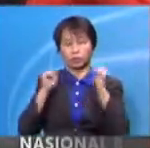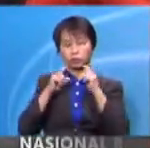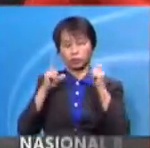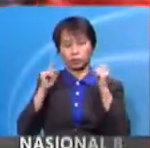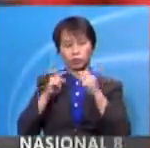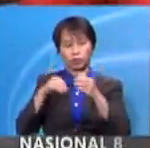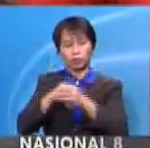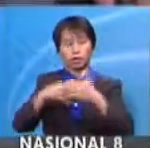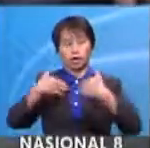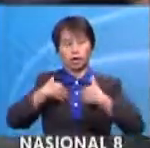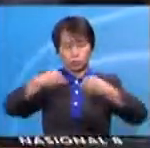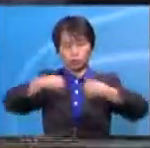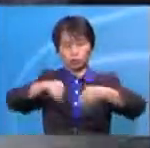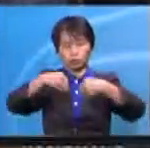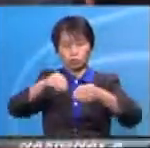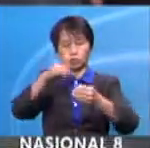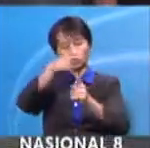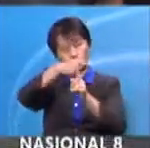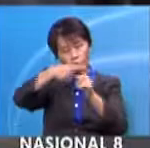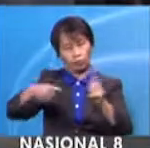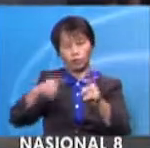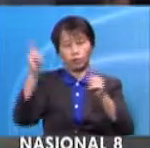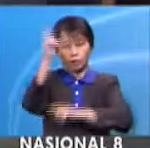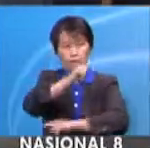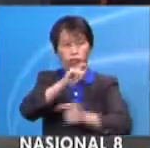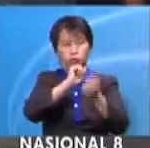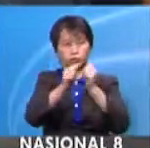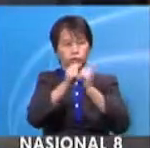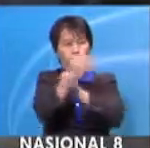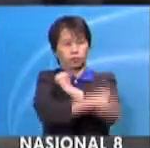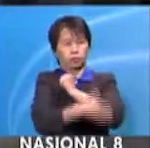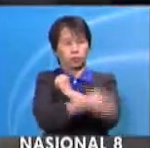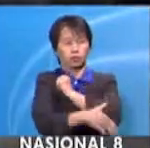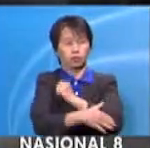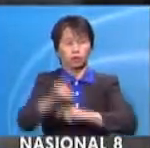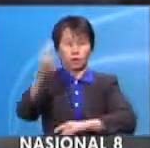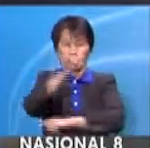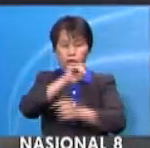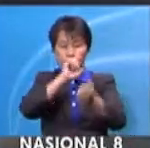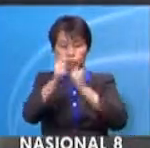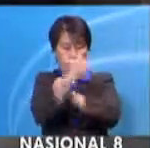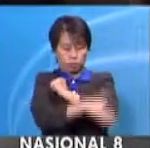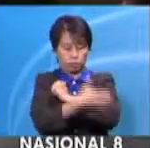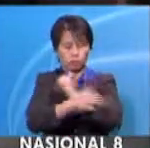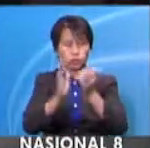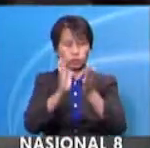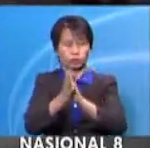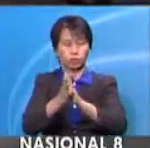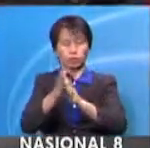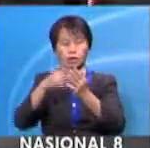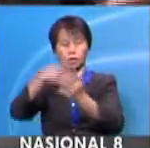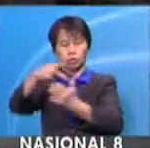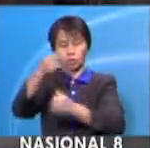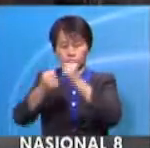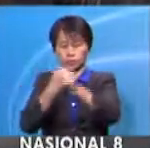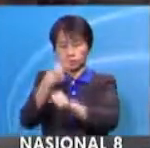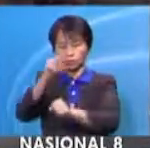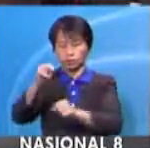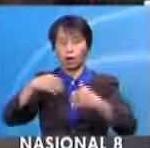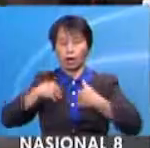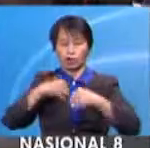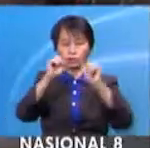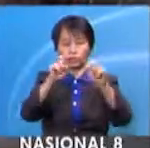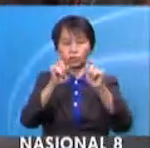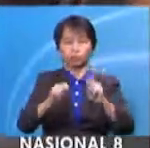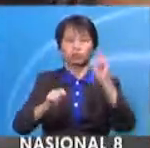dalam mengerikan jualan dengan harga potongan sepedah hari Sukanegara hari sukan negara akan menjadi acara tahunan dan biarkan pada